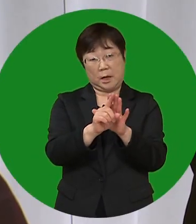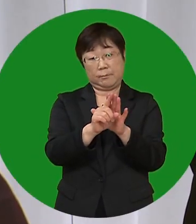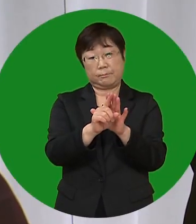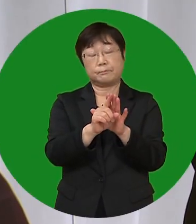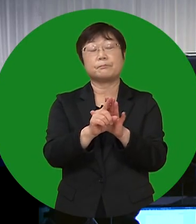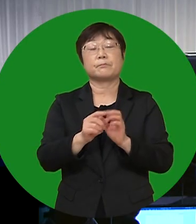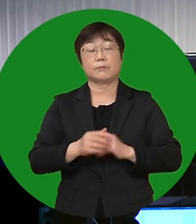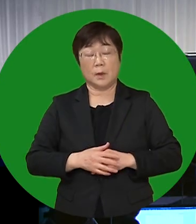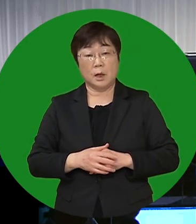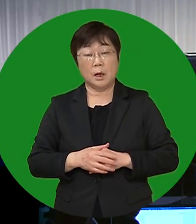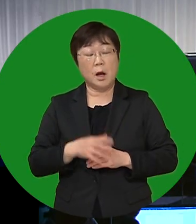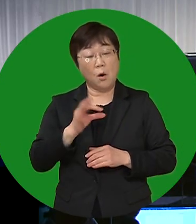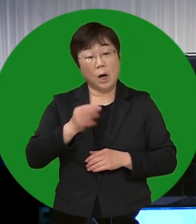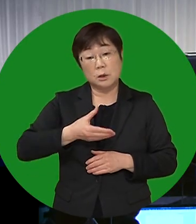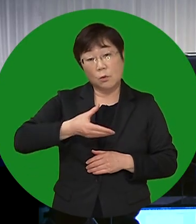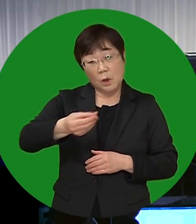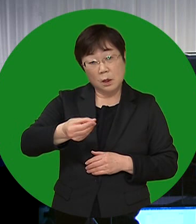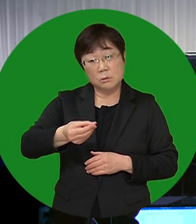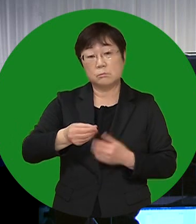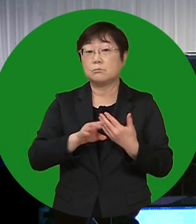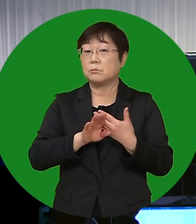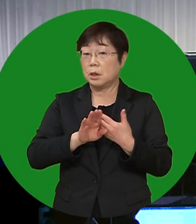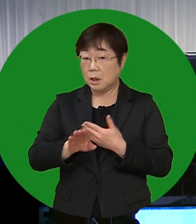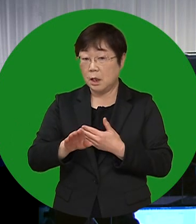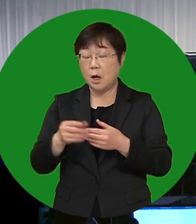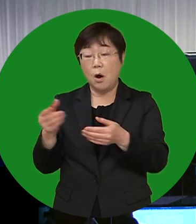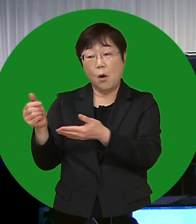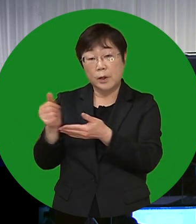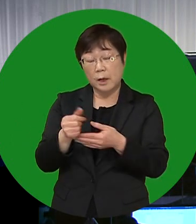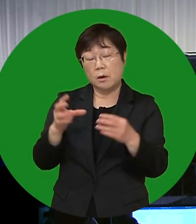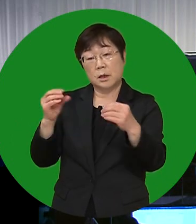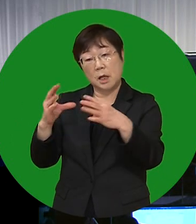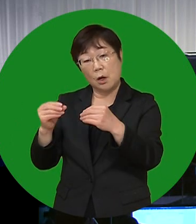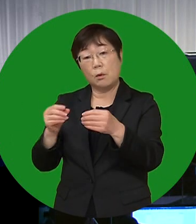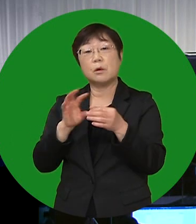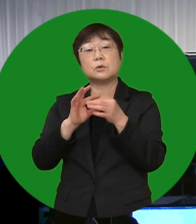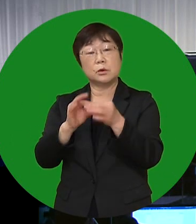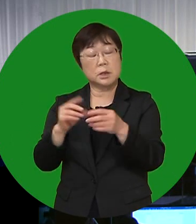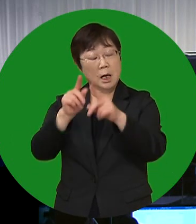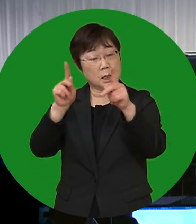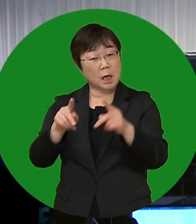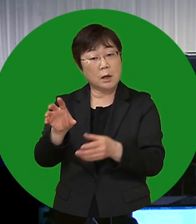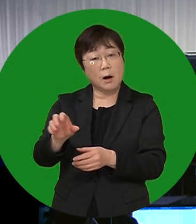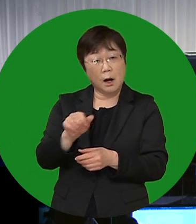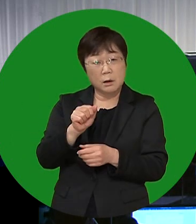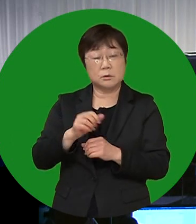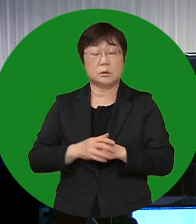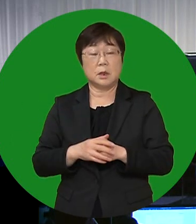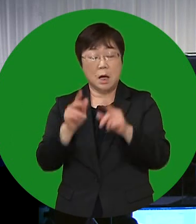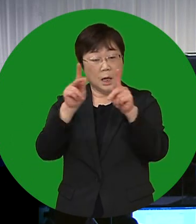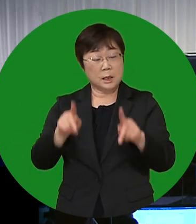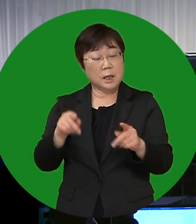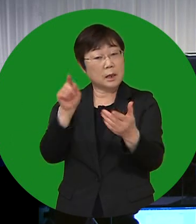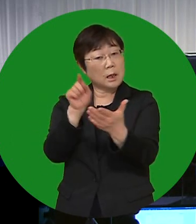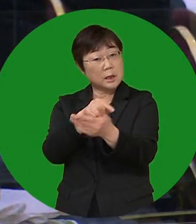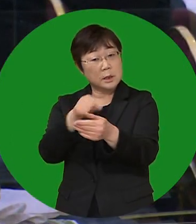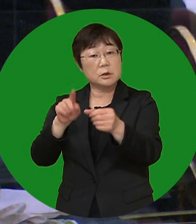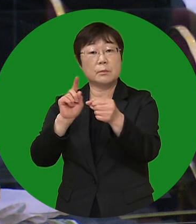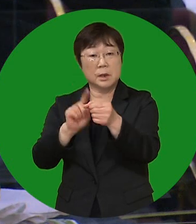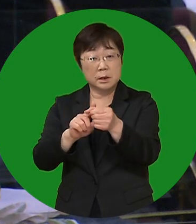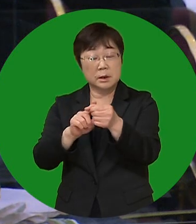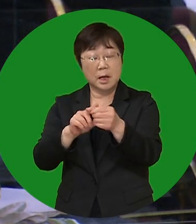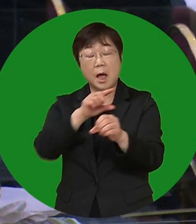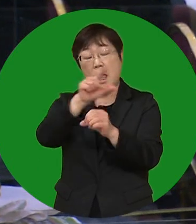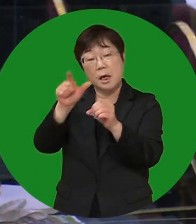ですのでご融資だけにとどまらずお客様との対話を通じて課題を把握し課題解決に向けて